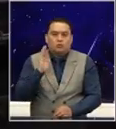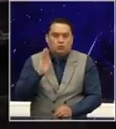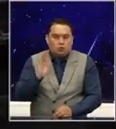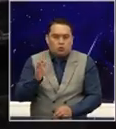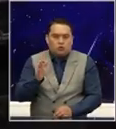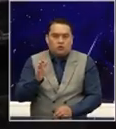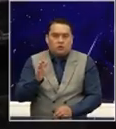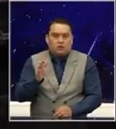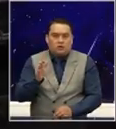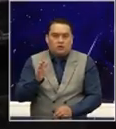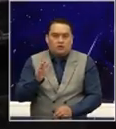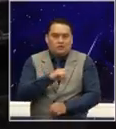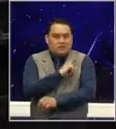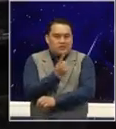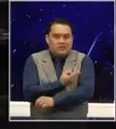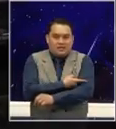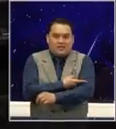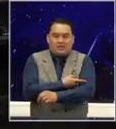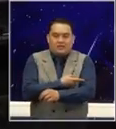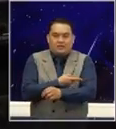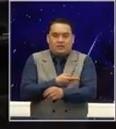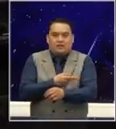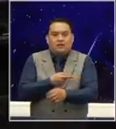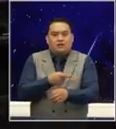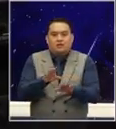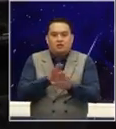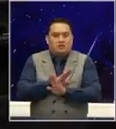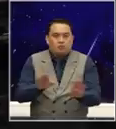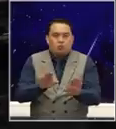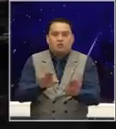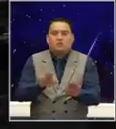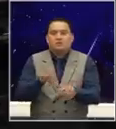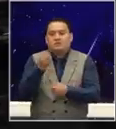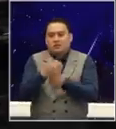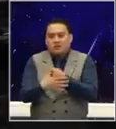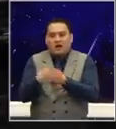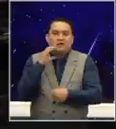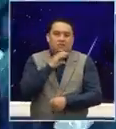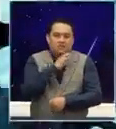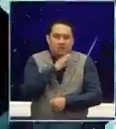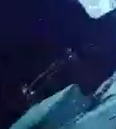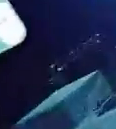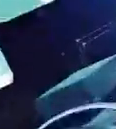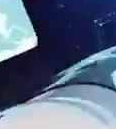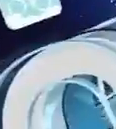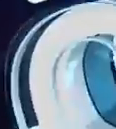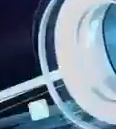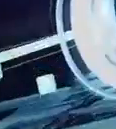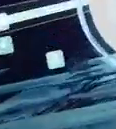область, но они нас сильно не коснутся, в основном это центральный Казахстан, северный Казахстан и так далее.